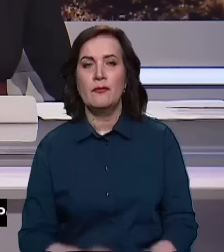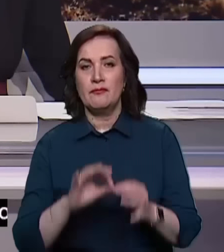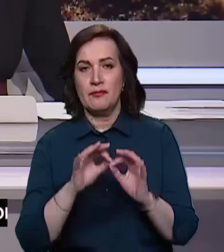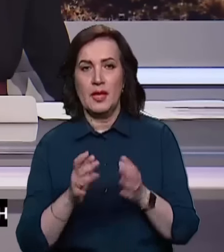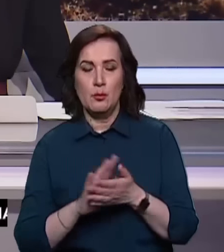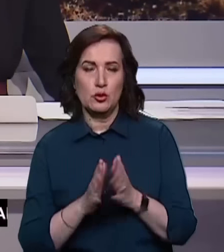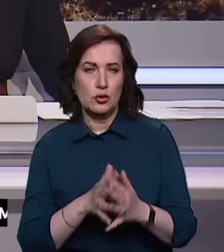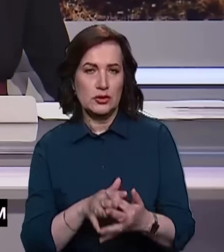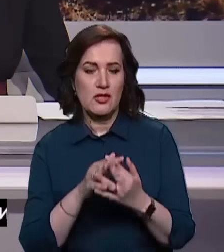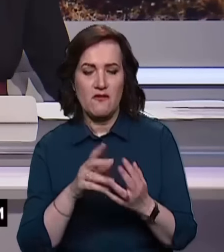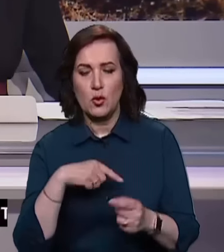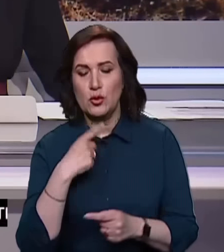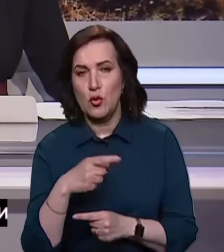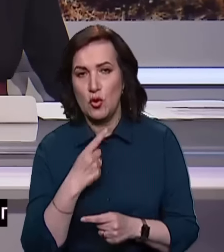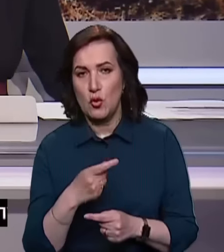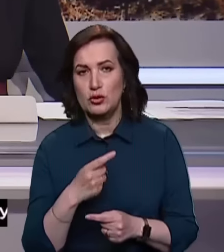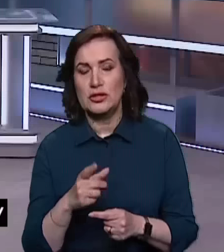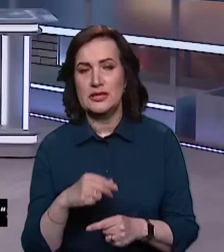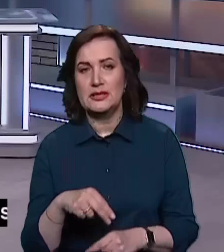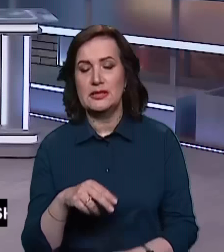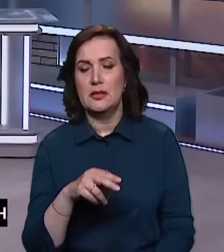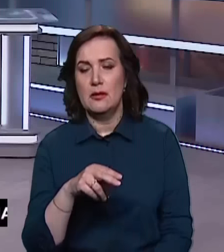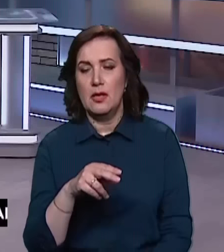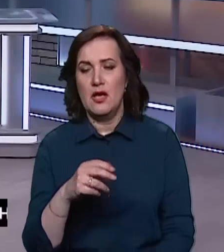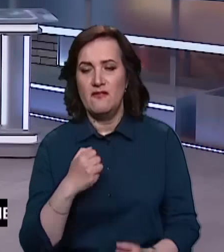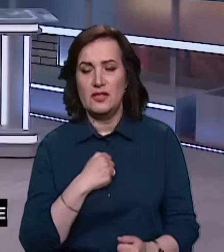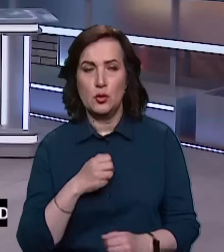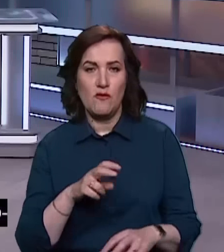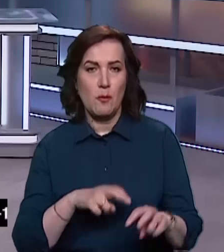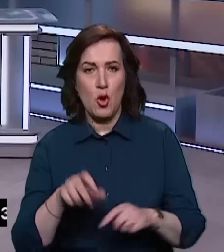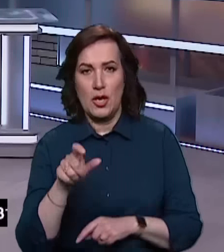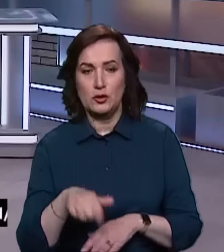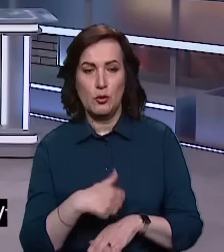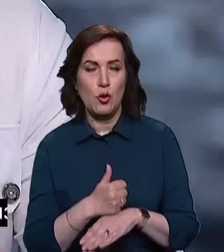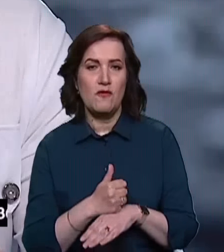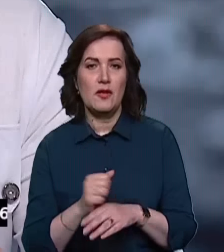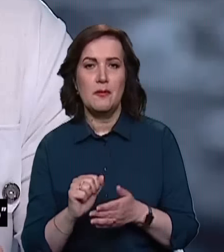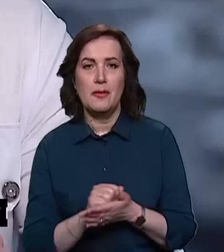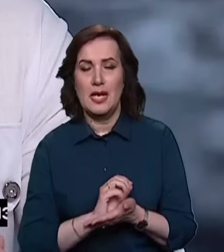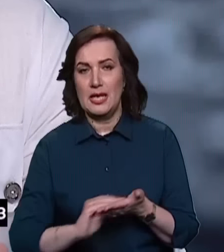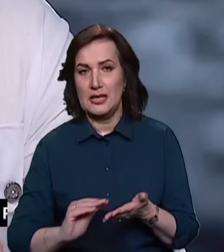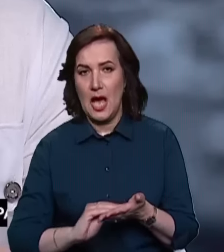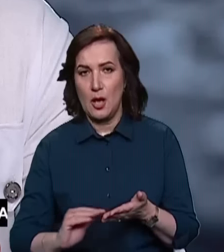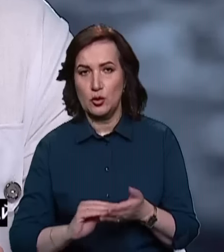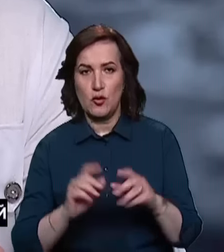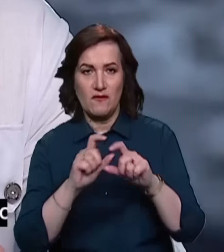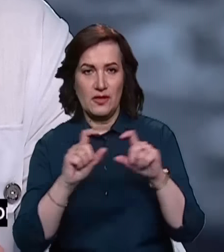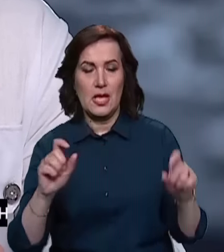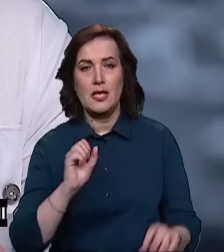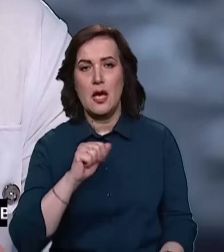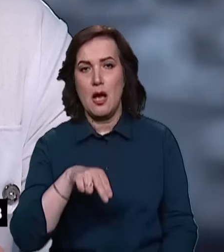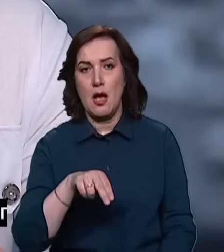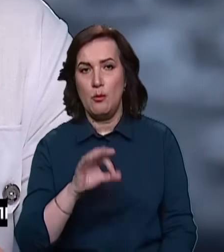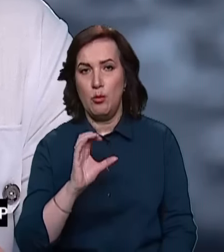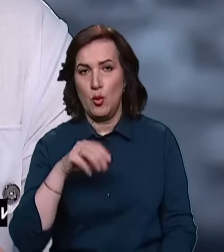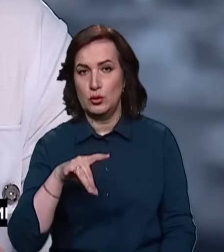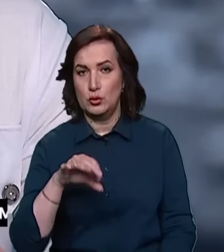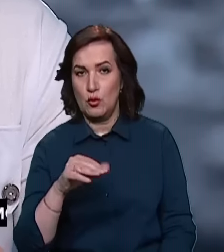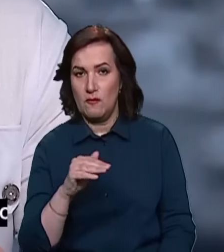Детальніше про ситуацію на фронті говоримо в нашій студії з Денисом Поповичем, військовим оглядачем, головним редактором видання «Апостроф». Пане Денисе,